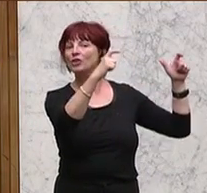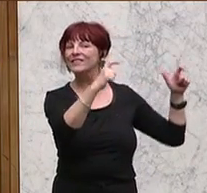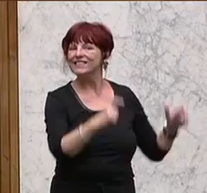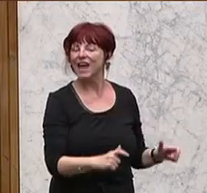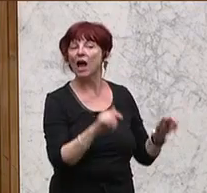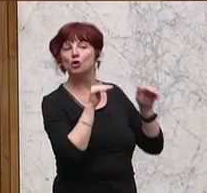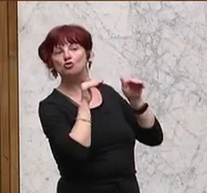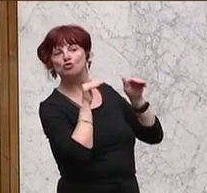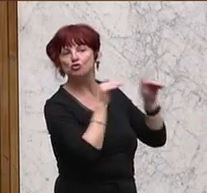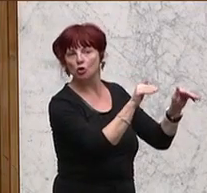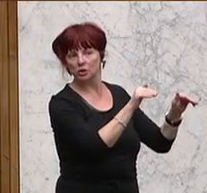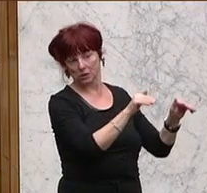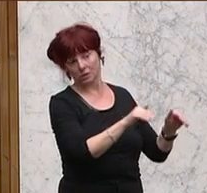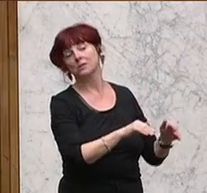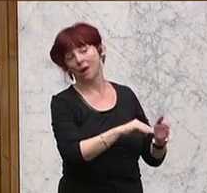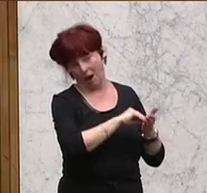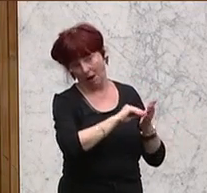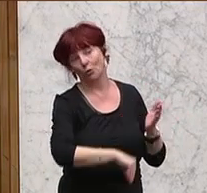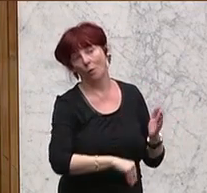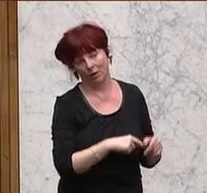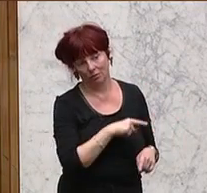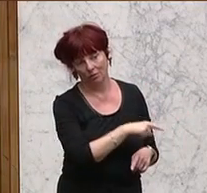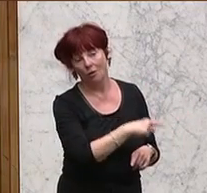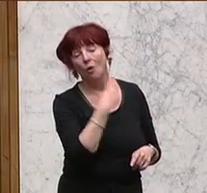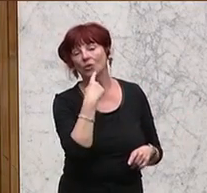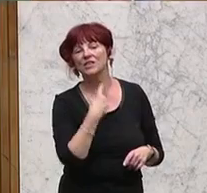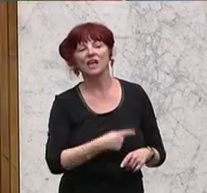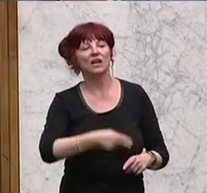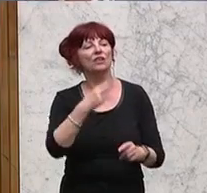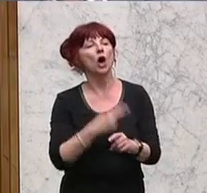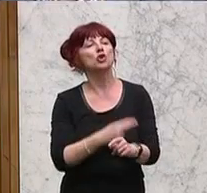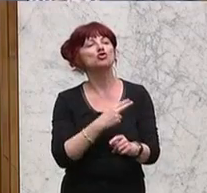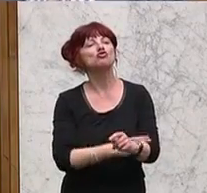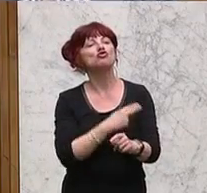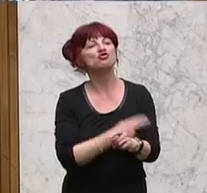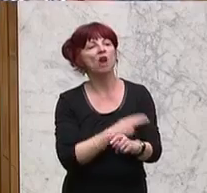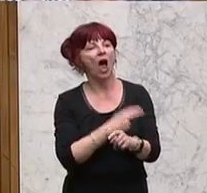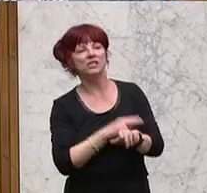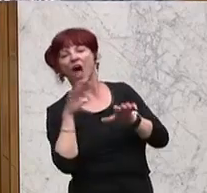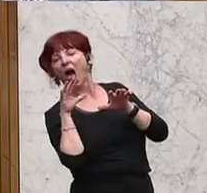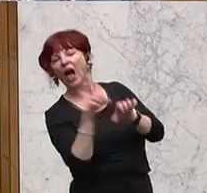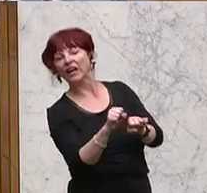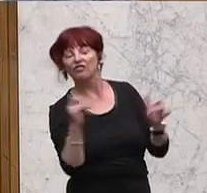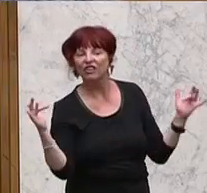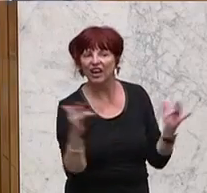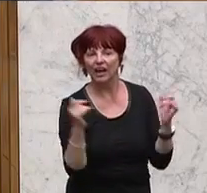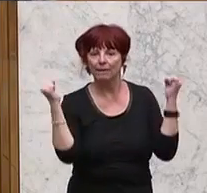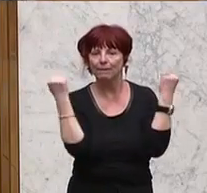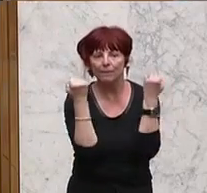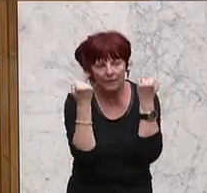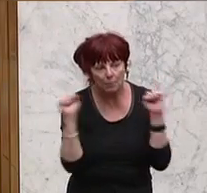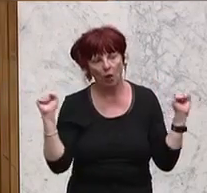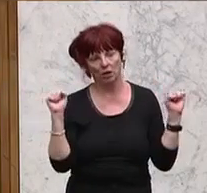Konzernschutzabkommen. Und sie sprechen auch davon, dass dies ein Staatsstreich gegen die Demokratie ist. Ich glaube, mehr braucht man dazu nicht